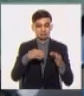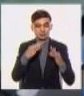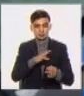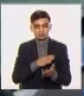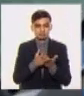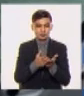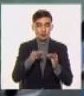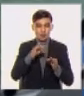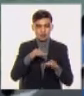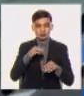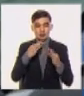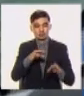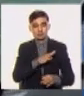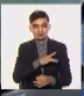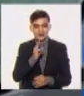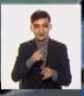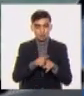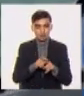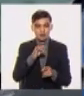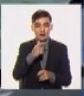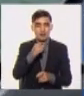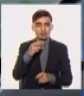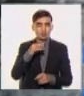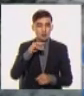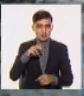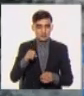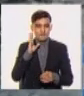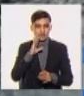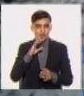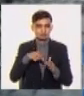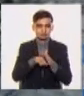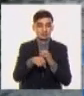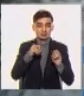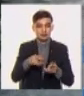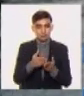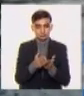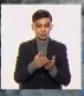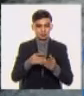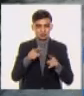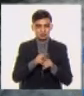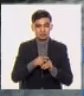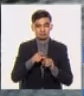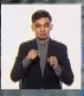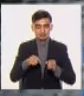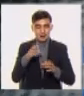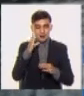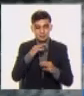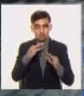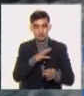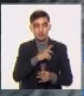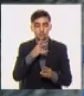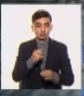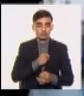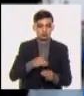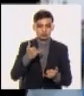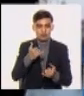такси и гондолам. Еще вчера мэр города подписал распоряжение открыть водные пути Венеции для судоходства. Но, к сожалению, сегодня никто